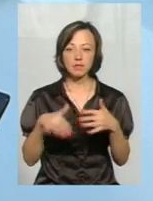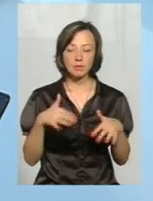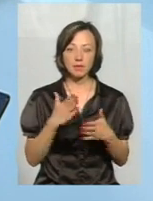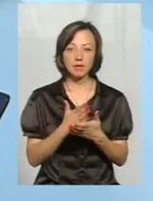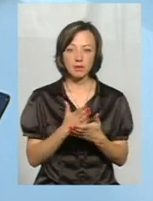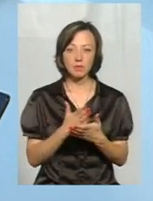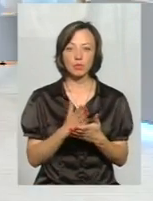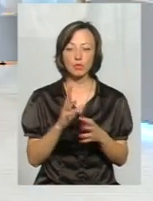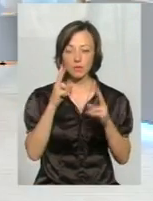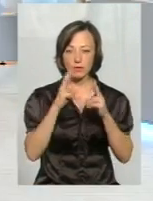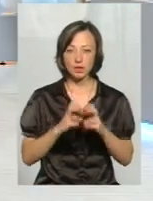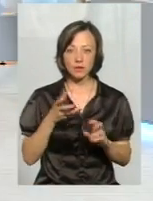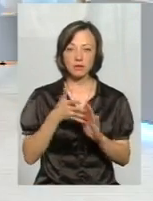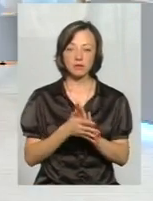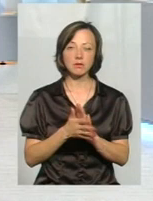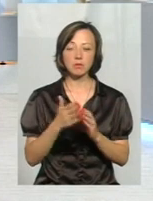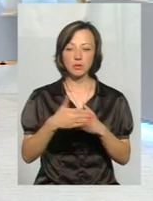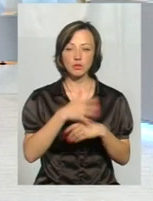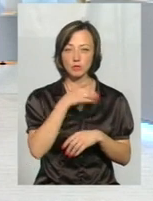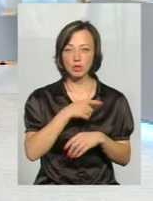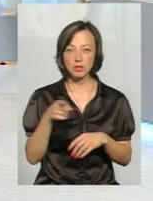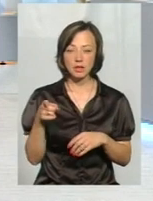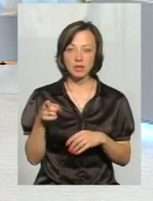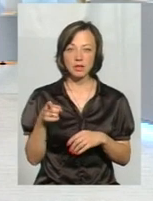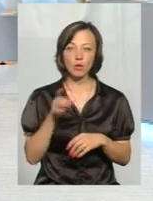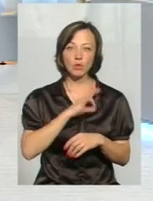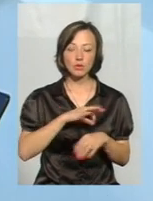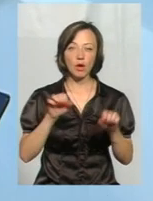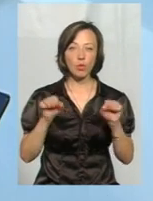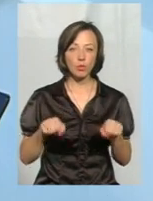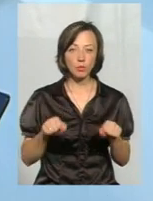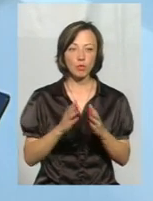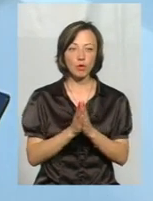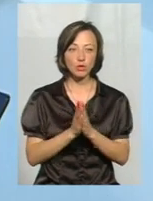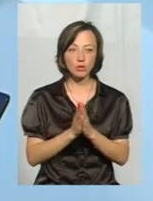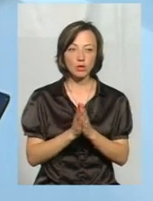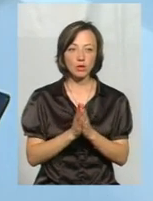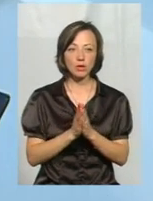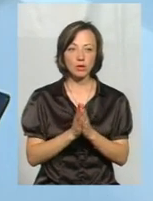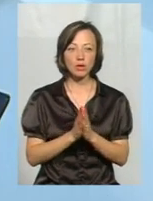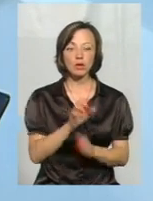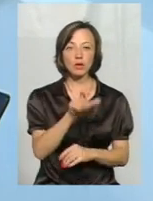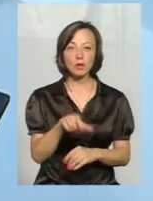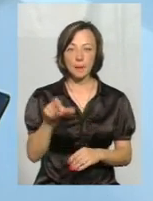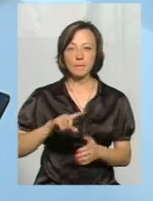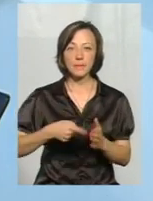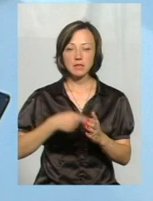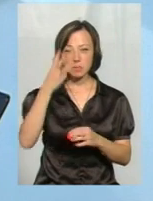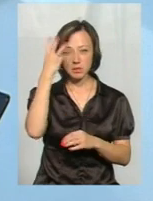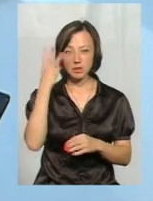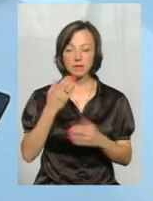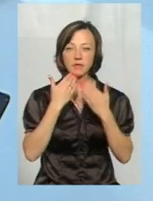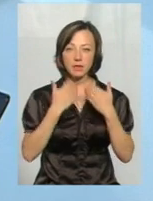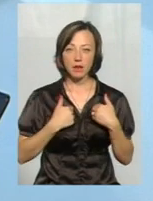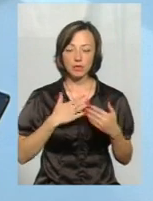місця, ми будемо їх вивчати і досліджувати найближчим часом. Я от, користуючись нагодою, прошу мешканців міста Хмельницького звертатись до